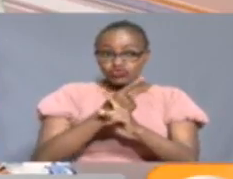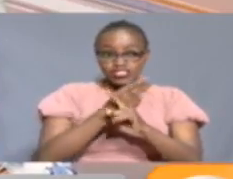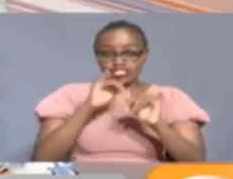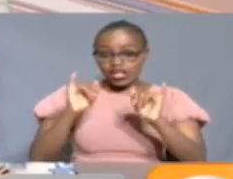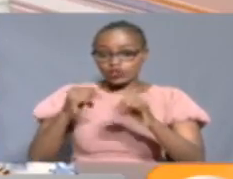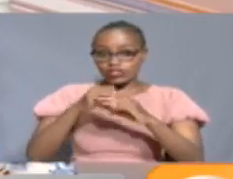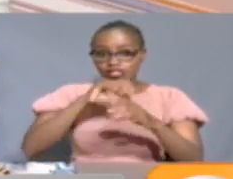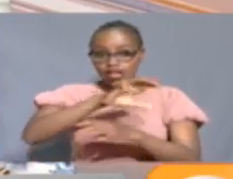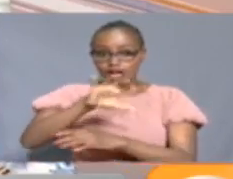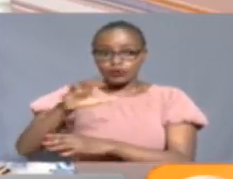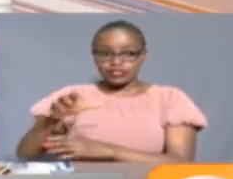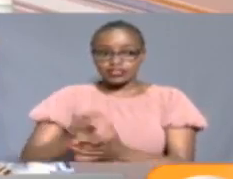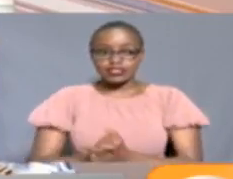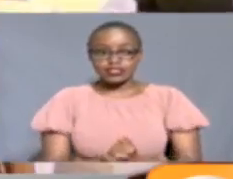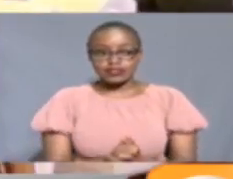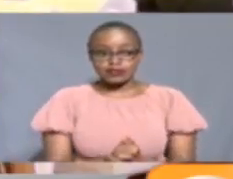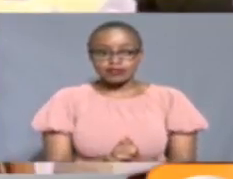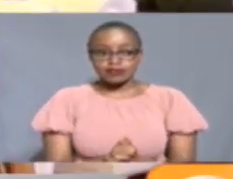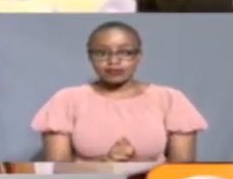mseto wa taarifa.